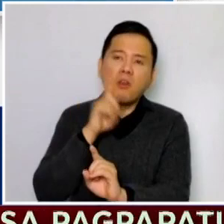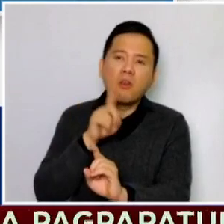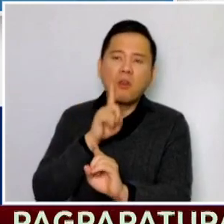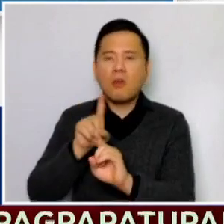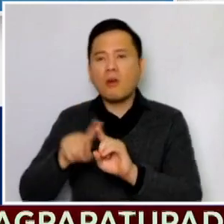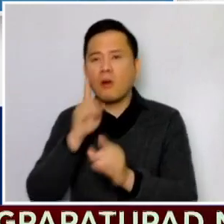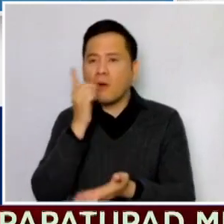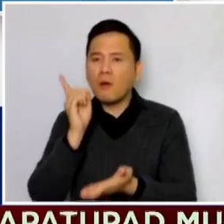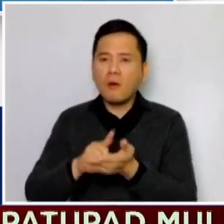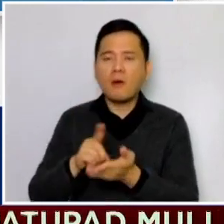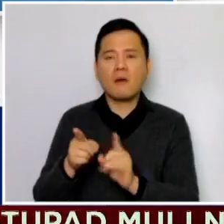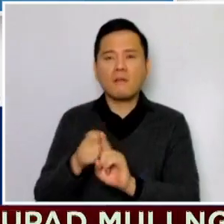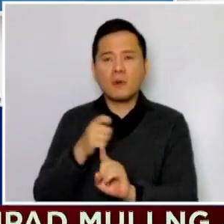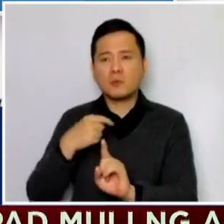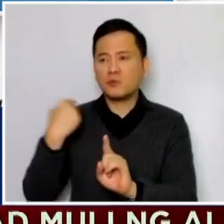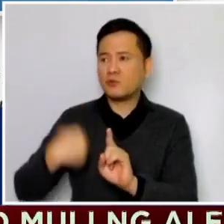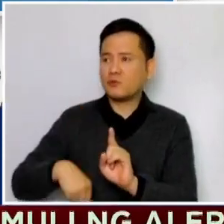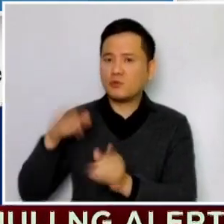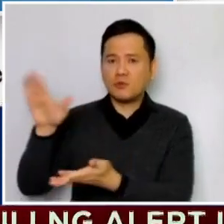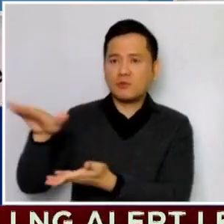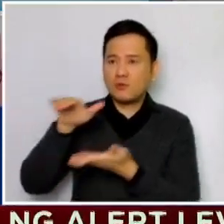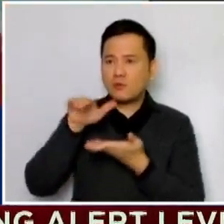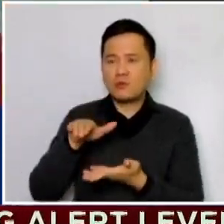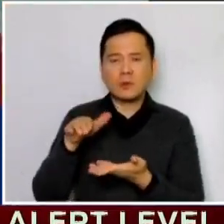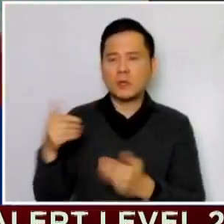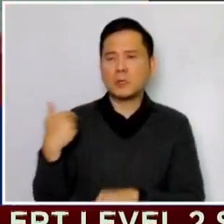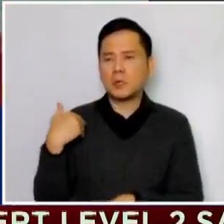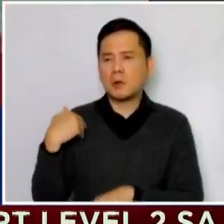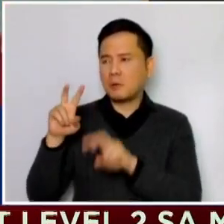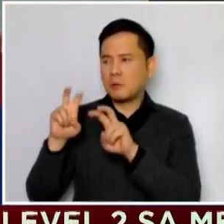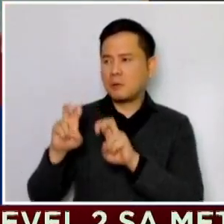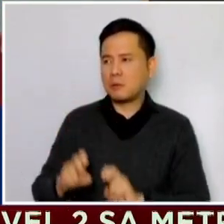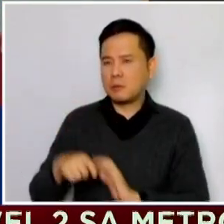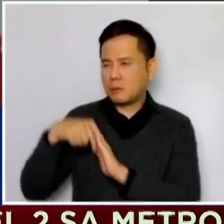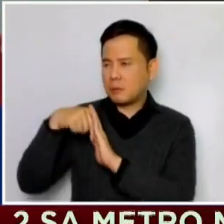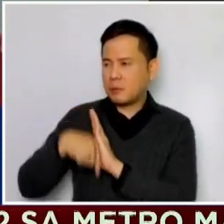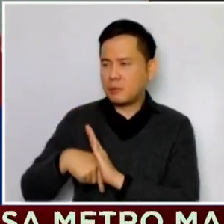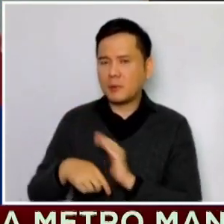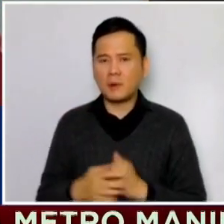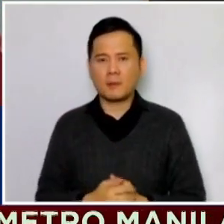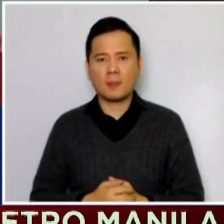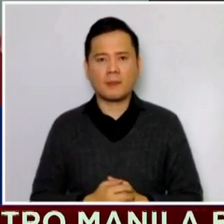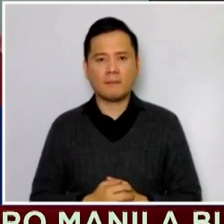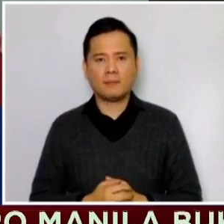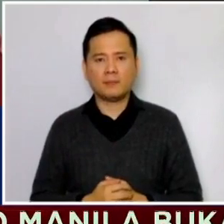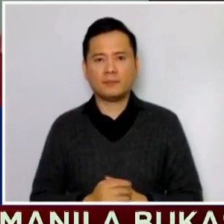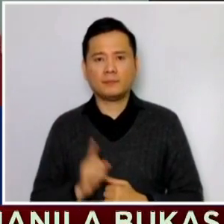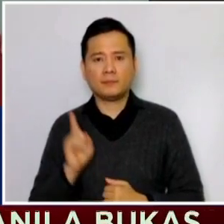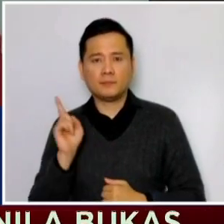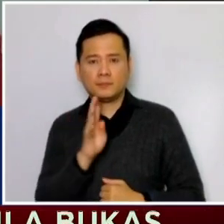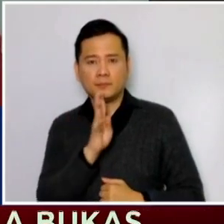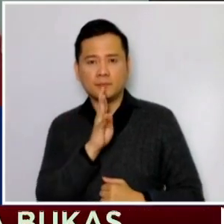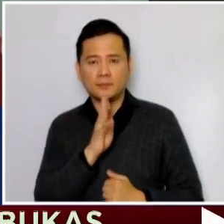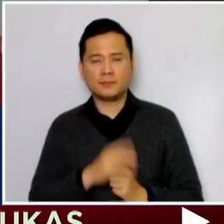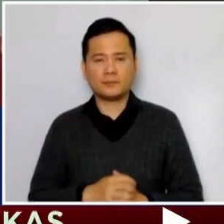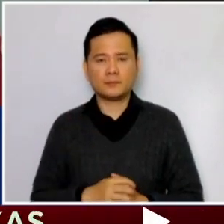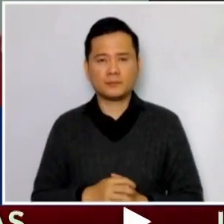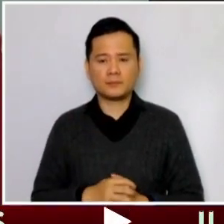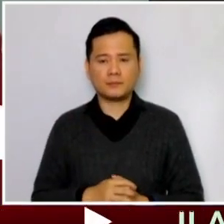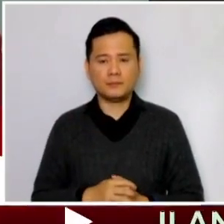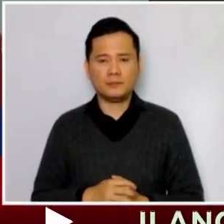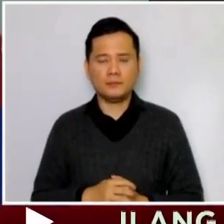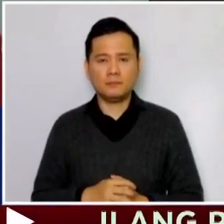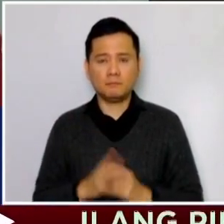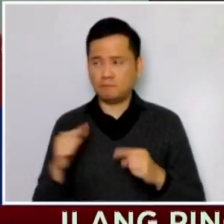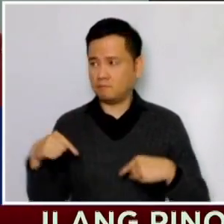kargamento mula China kahit hindi naman ito nasuri. ICAR is the document that will prove that you inspected, there's nothing wrong,